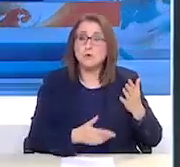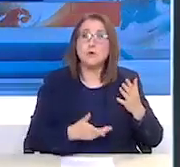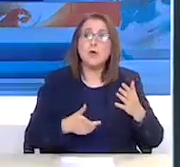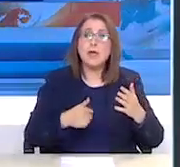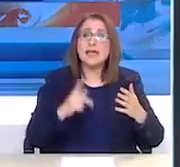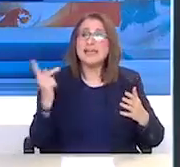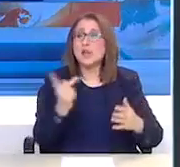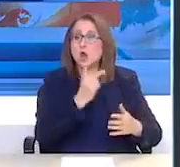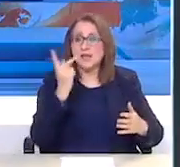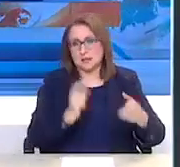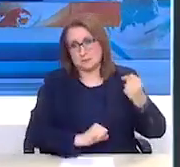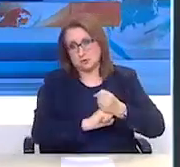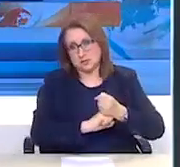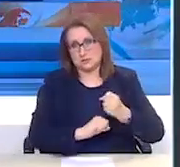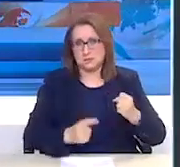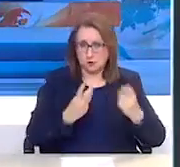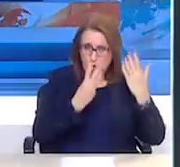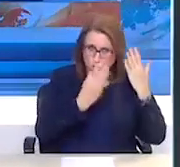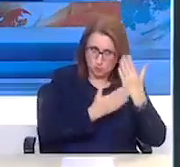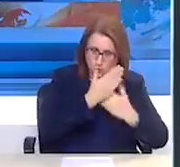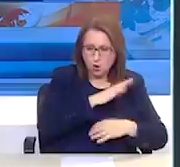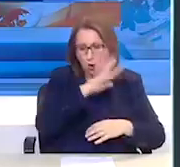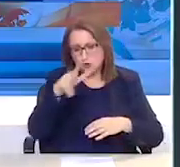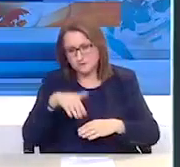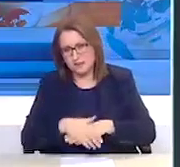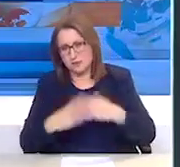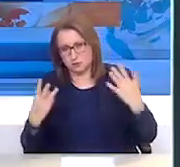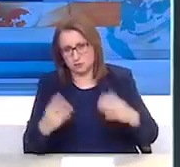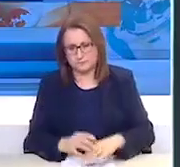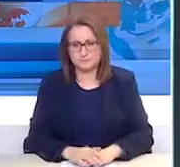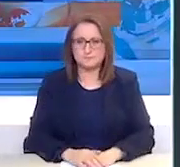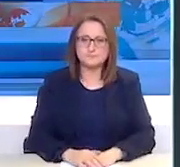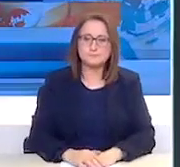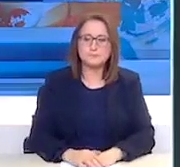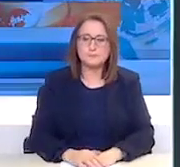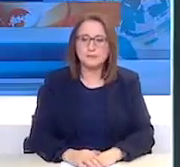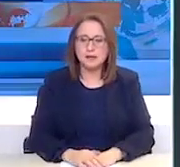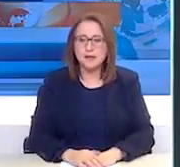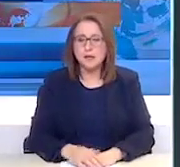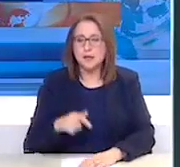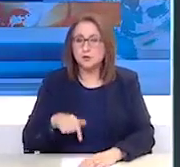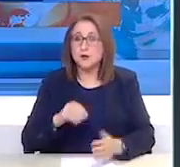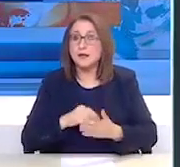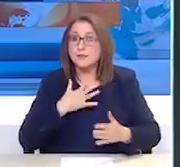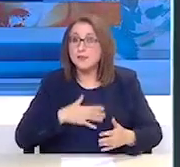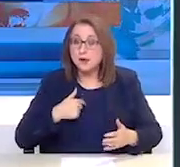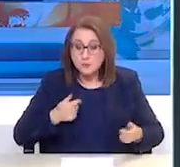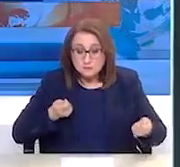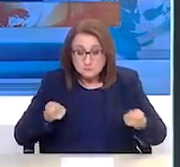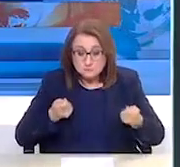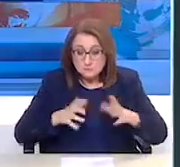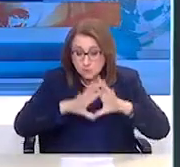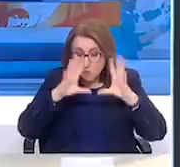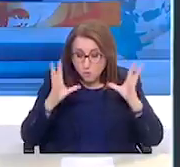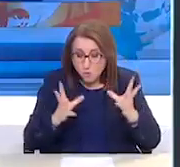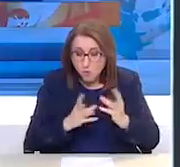πρωί έως στις 8 το βράδυ. Στη συνέχεια, θα ήθελα να σας ενημερώσω ότι στο πλαίσιο της προσπάθειας για οργάνωση και συστηματοποίηση των